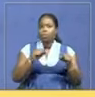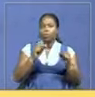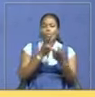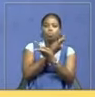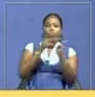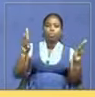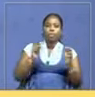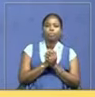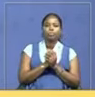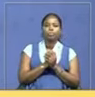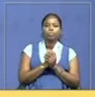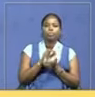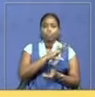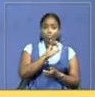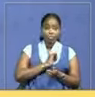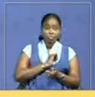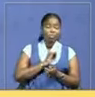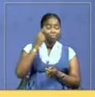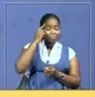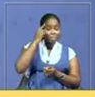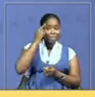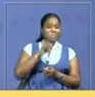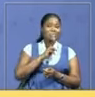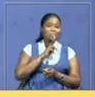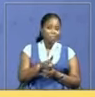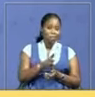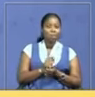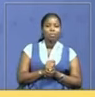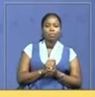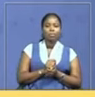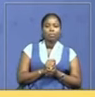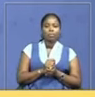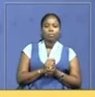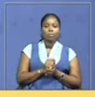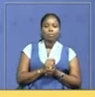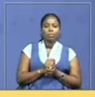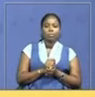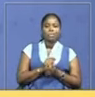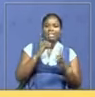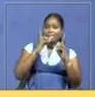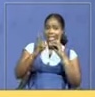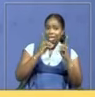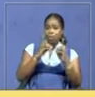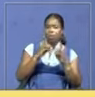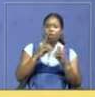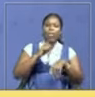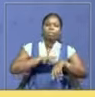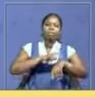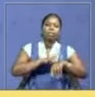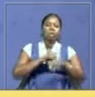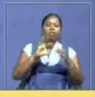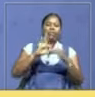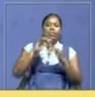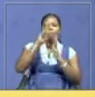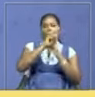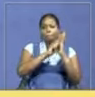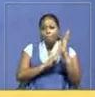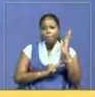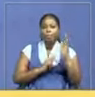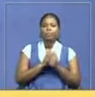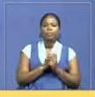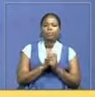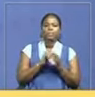je demeure en effet convaincu que la vertu préventive du dialogue en temp de paix éloigne les spectrre